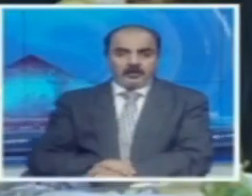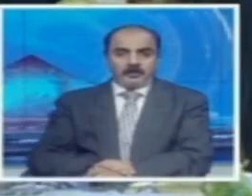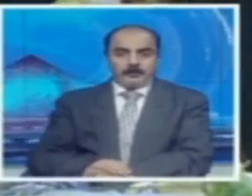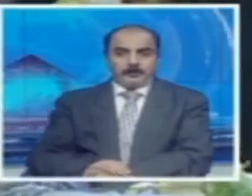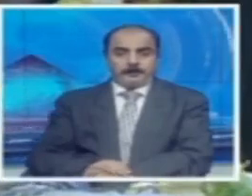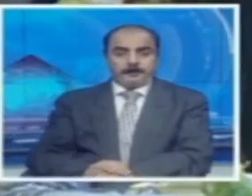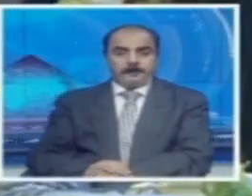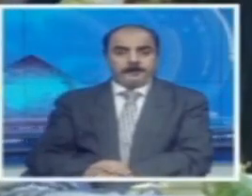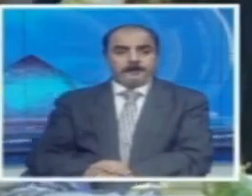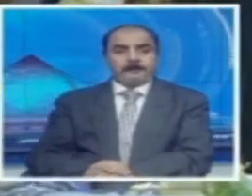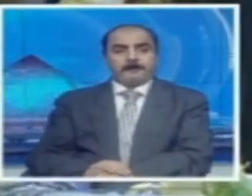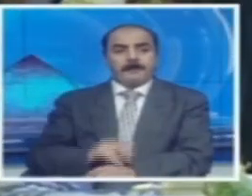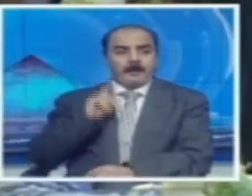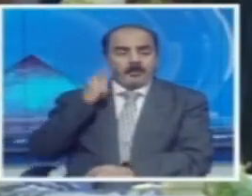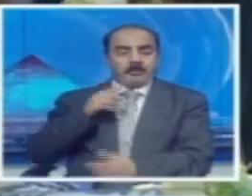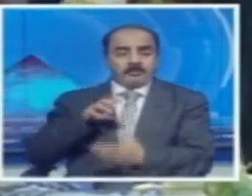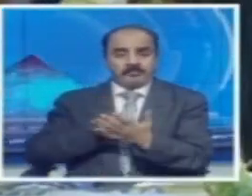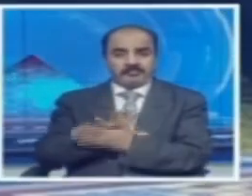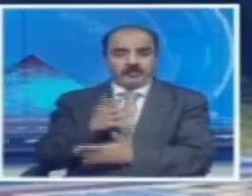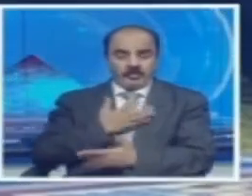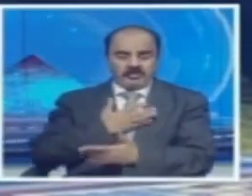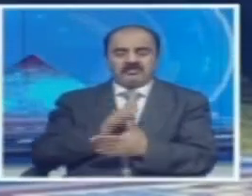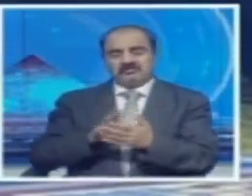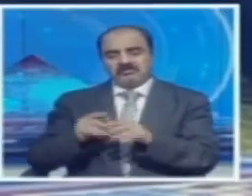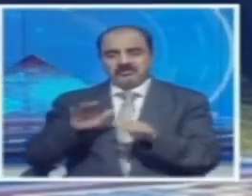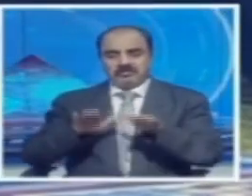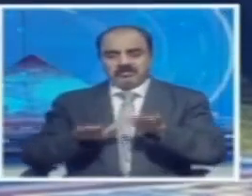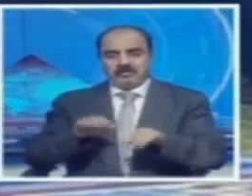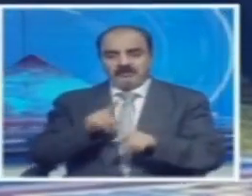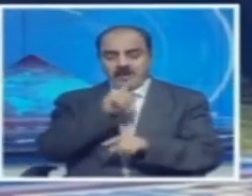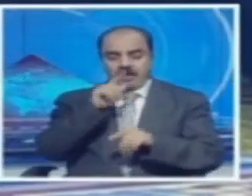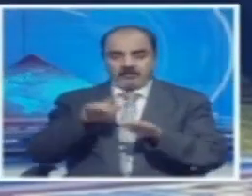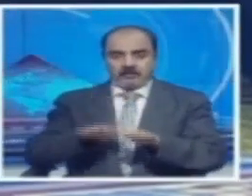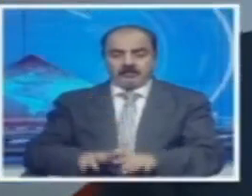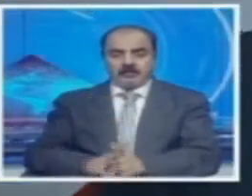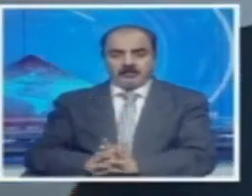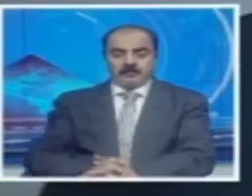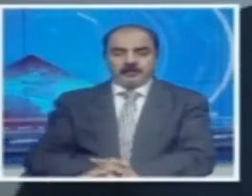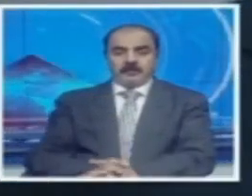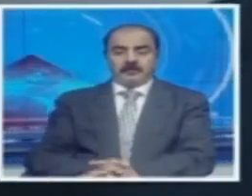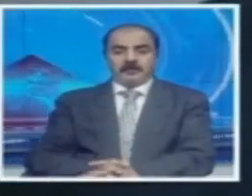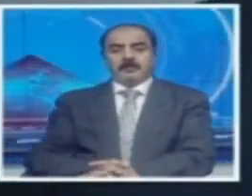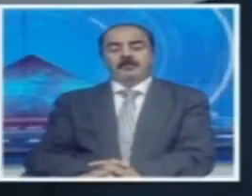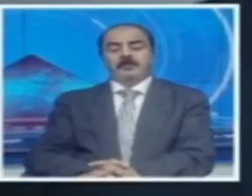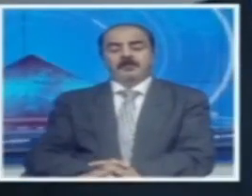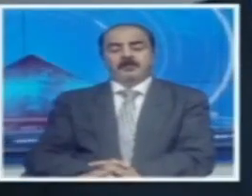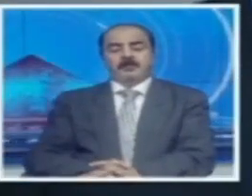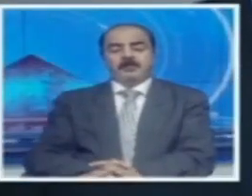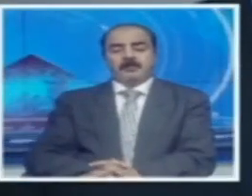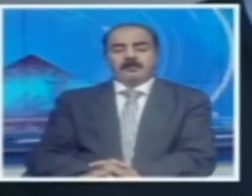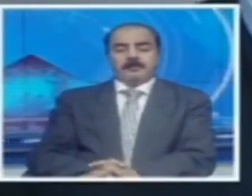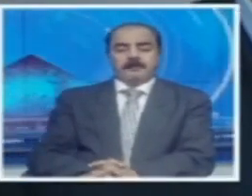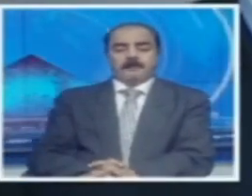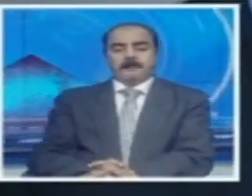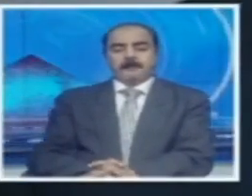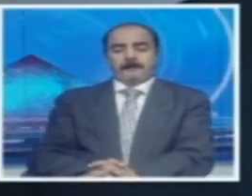الحرب الروسية الأوكرانية ألقت بظلالها على الاقتصاد العالمي. So we have set up a special facility, a food and